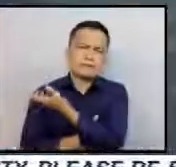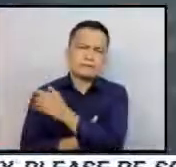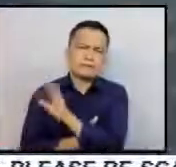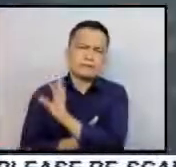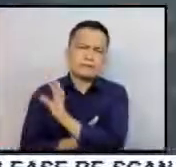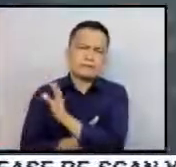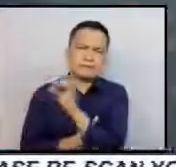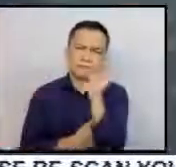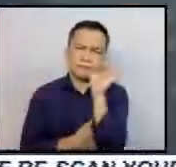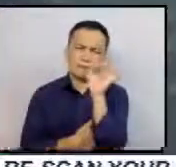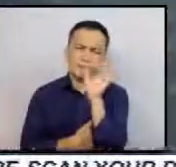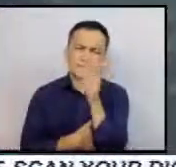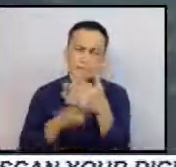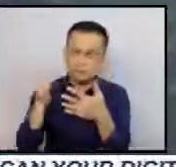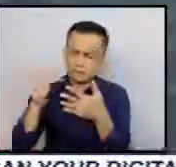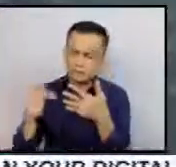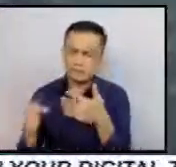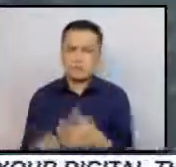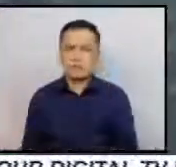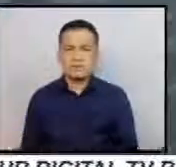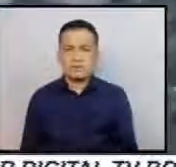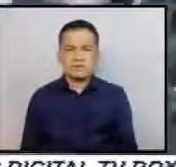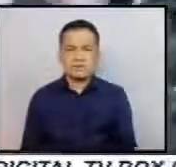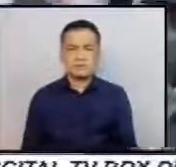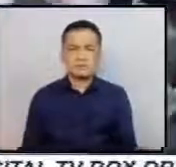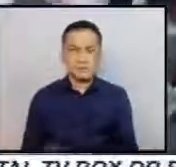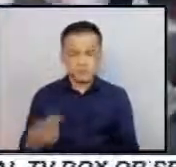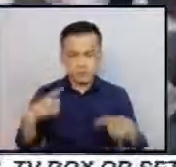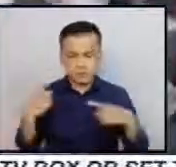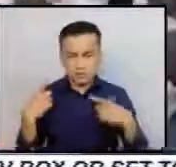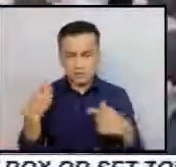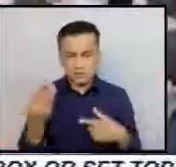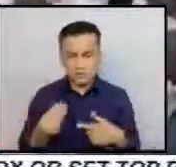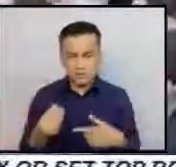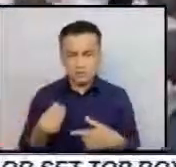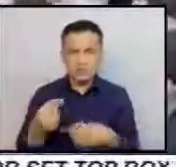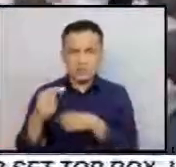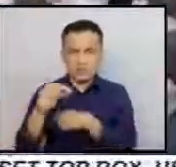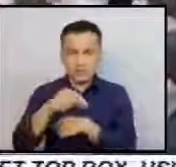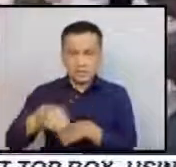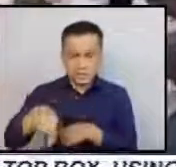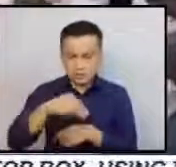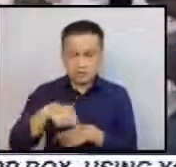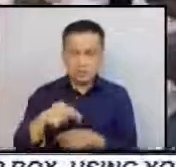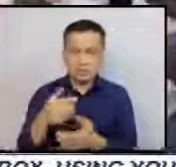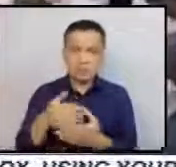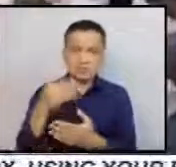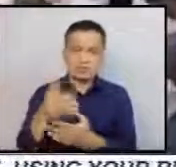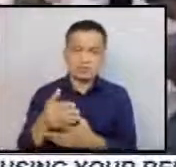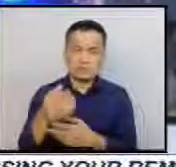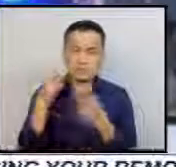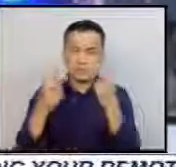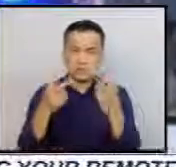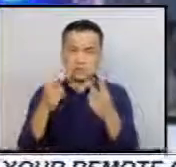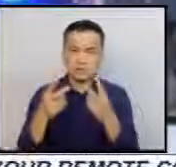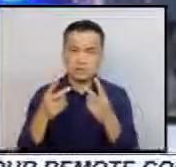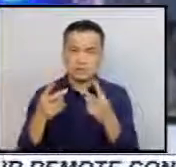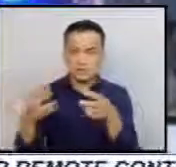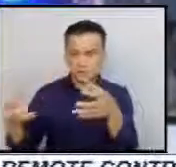delikado. Laguna, Batangas at Quezon naman ang susunod na bibisitahin ng Lacson-Soto tandem sa mga susunod na araw.